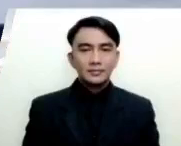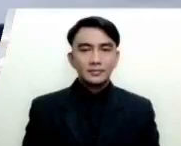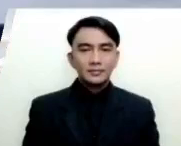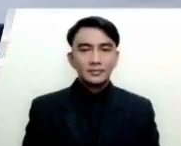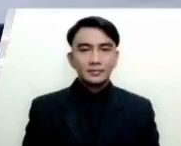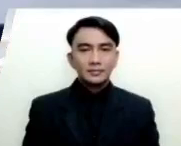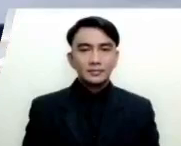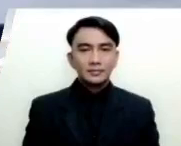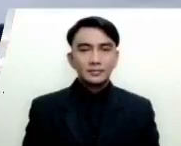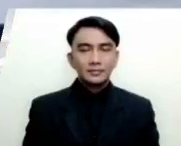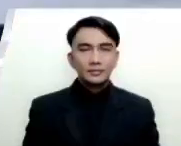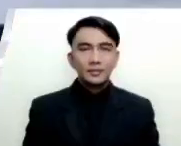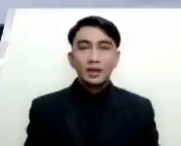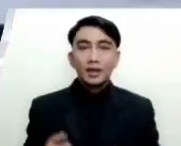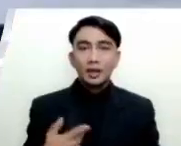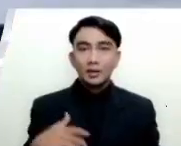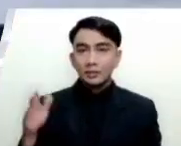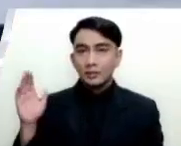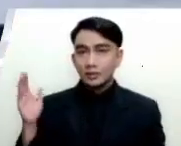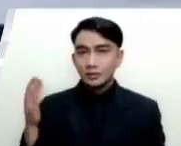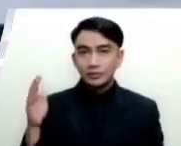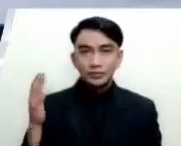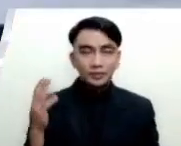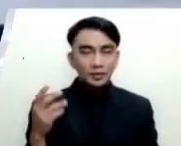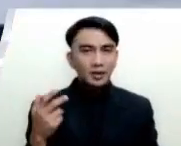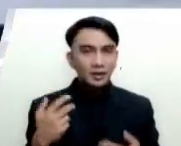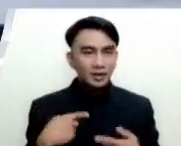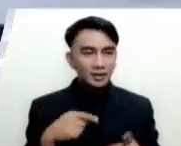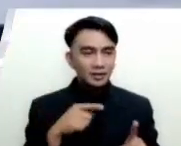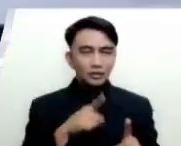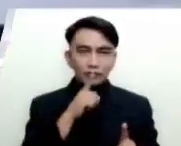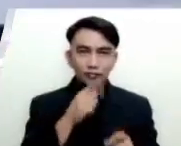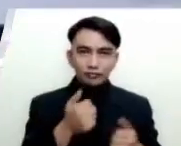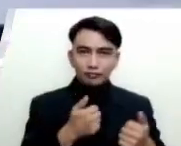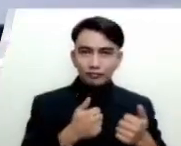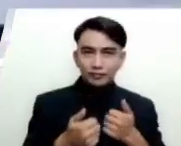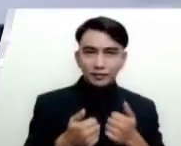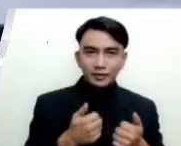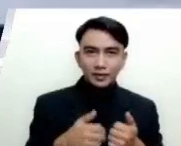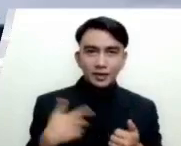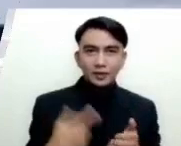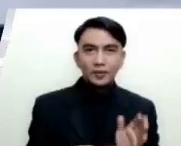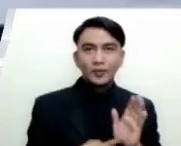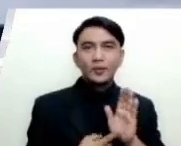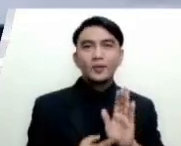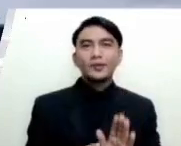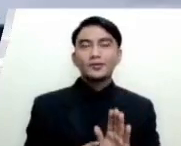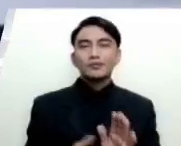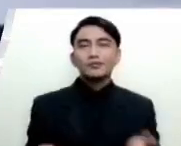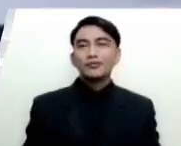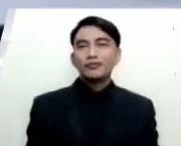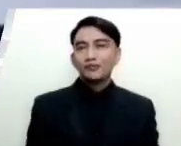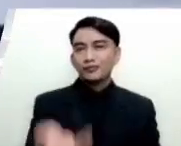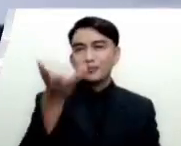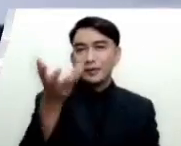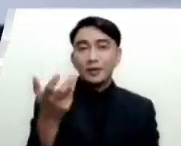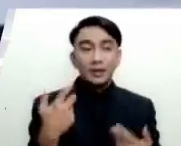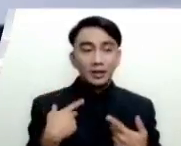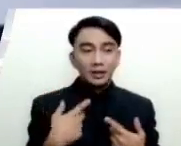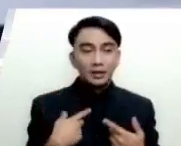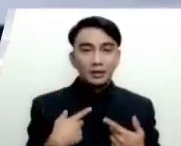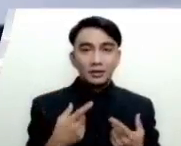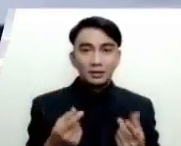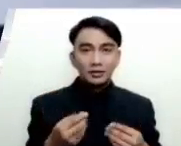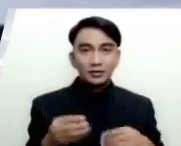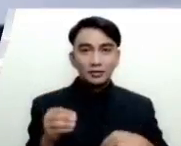Sa beauty pageant sa Cebu, may kandidatang talaga namang agaw eksena. Pati sa final look, nakipag-substitute ba